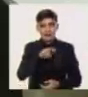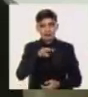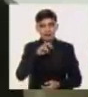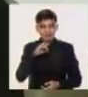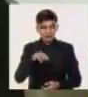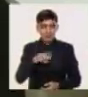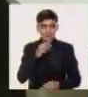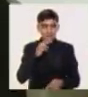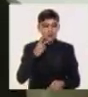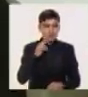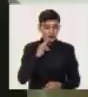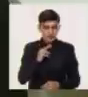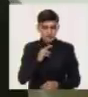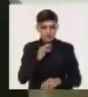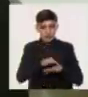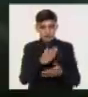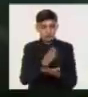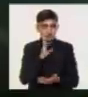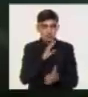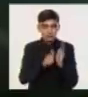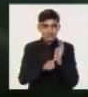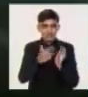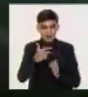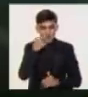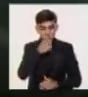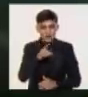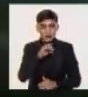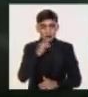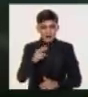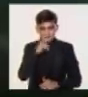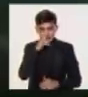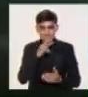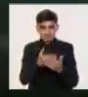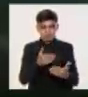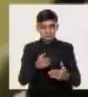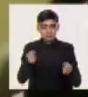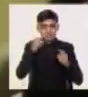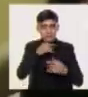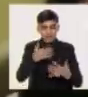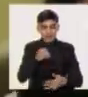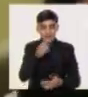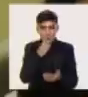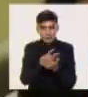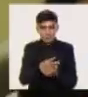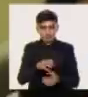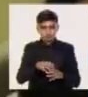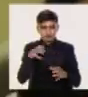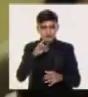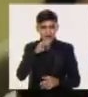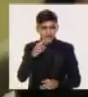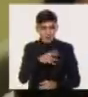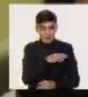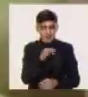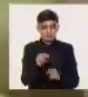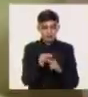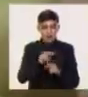тетя. Женщине 64 года. Третью стадию рака у нее обнаружили 2 месяца назад. По показаниям, опухоль должны лечить при